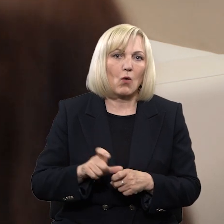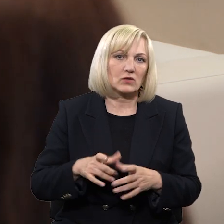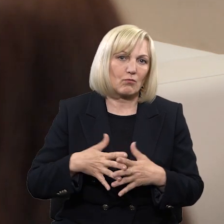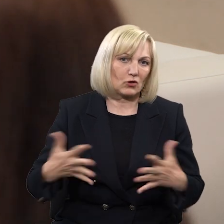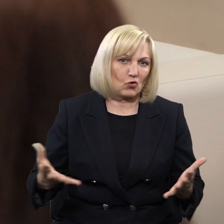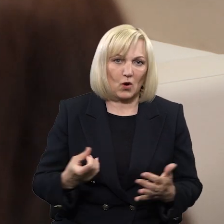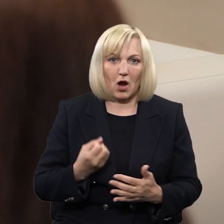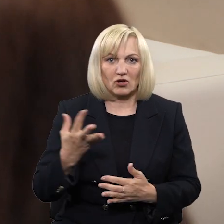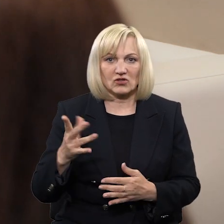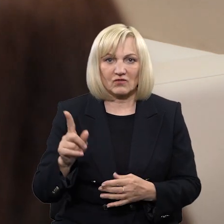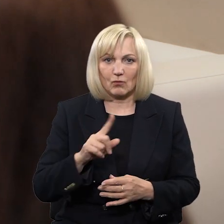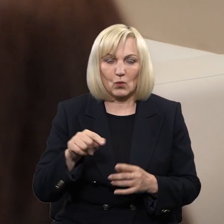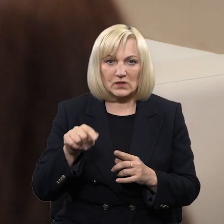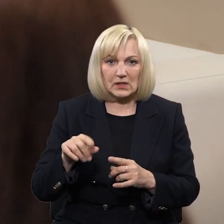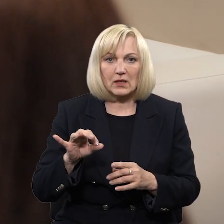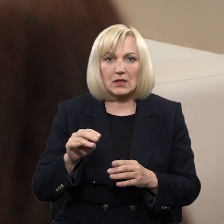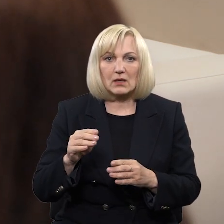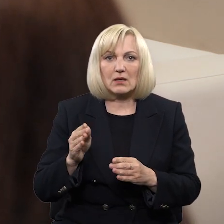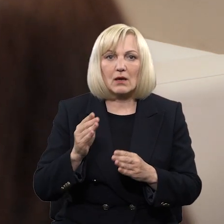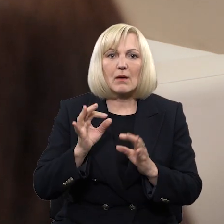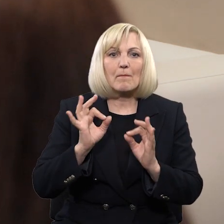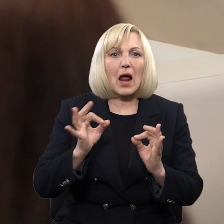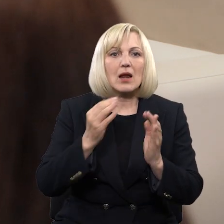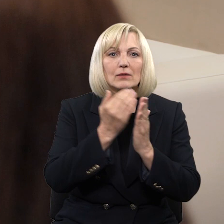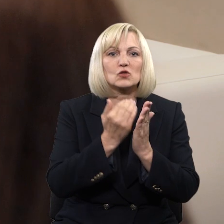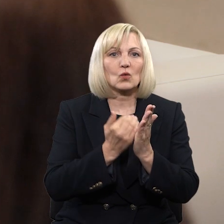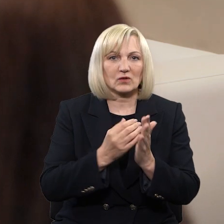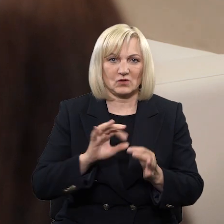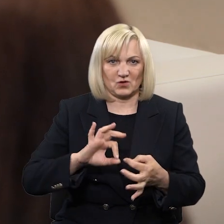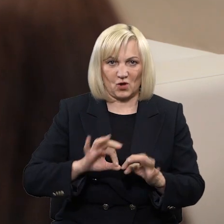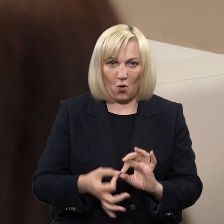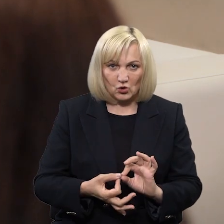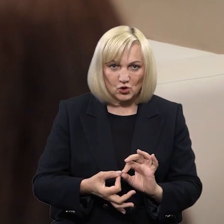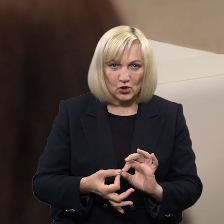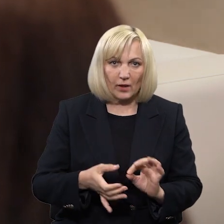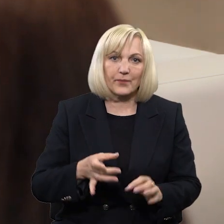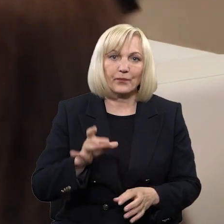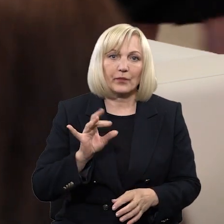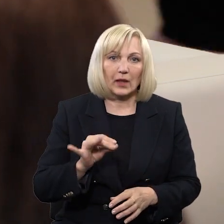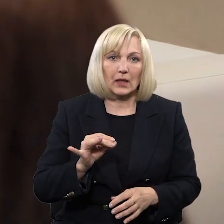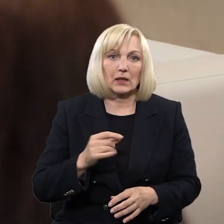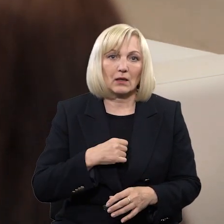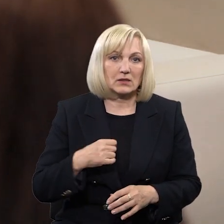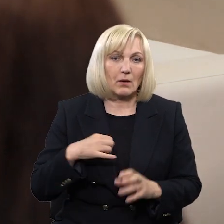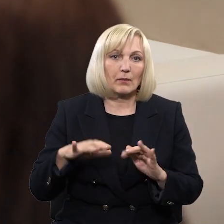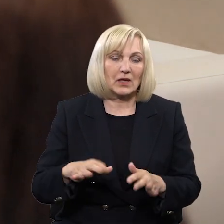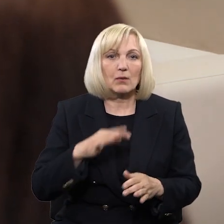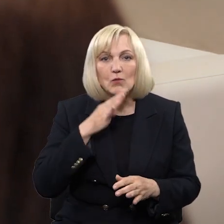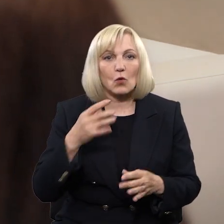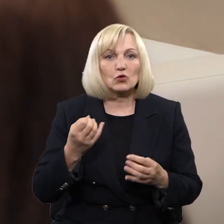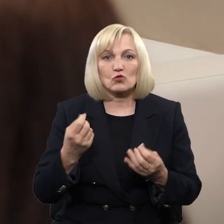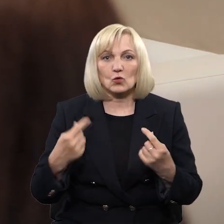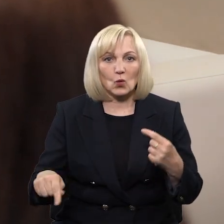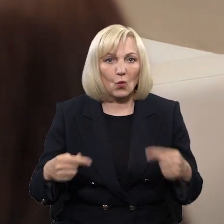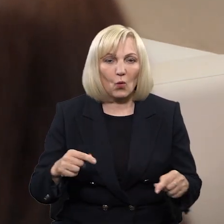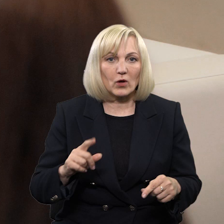очень большое количество отделов музее и структурировать эту работу иногда очень сложно и на самом деле многое